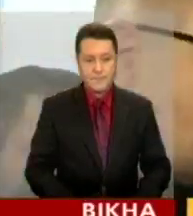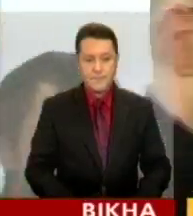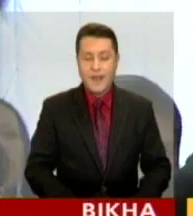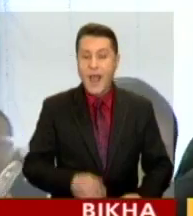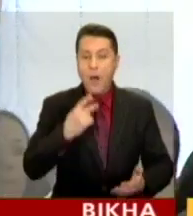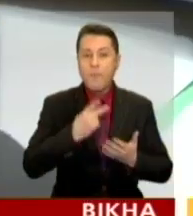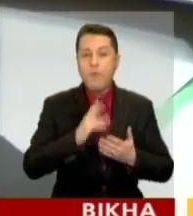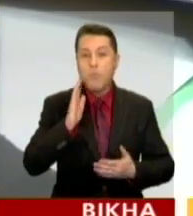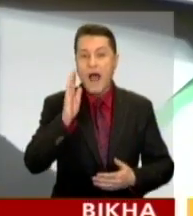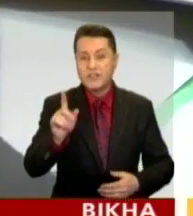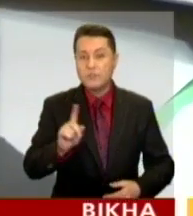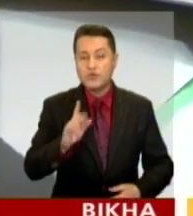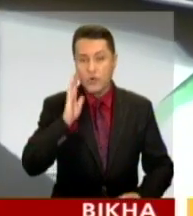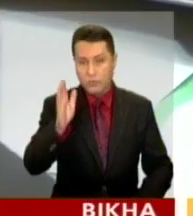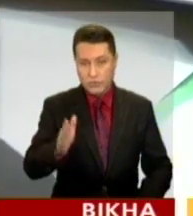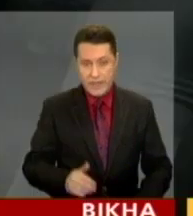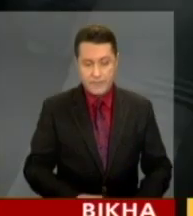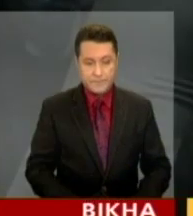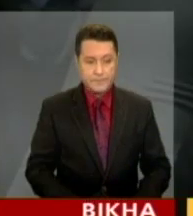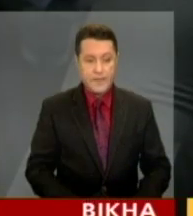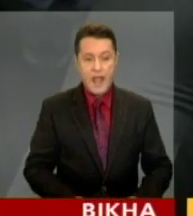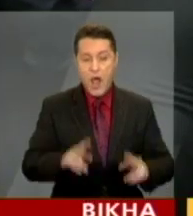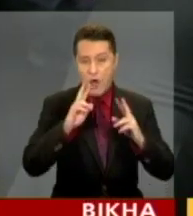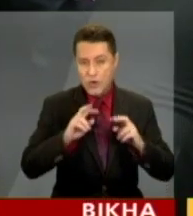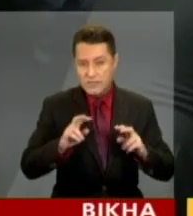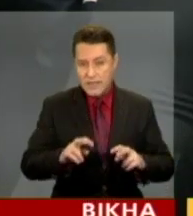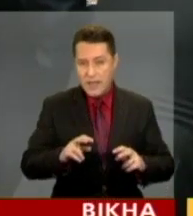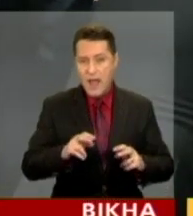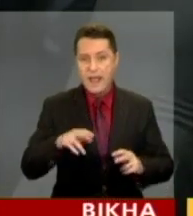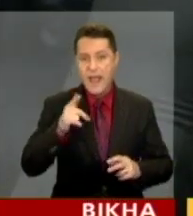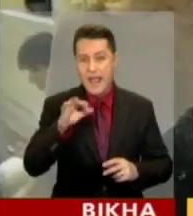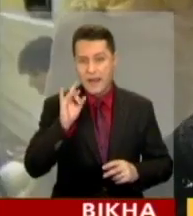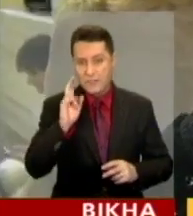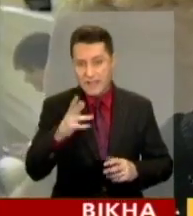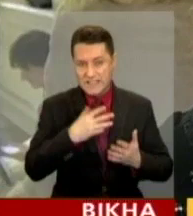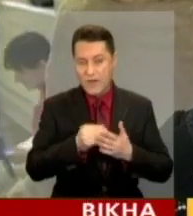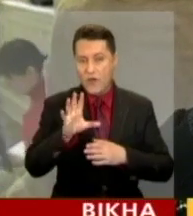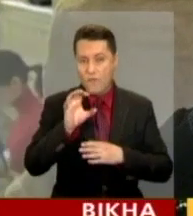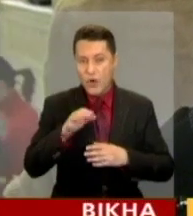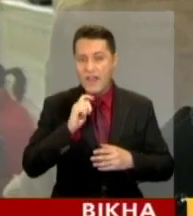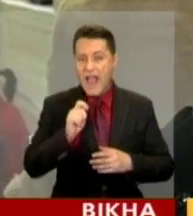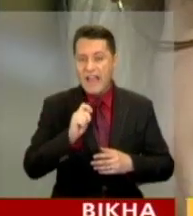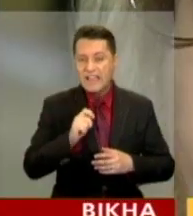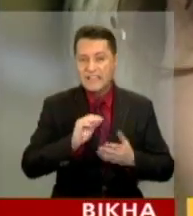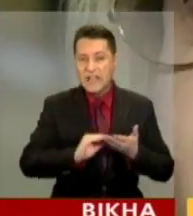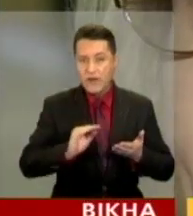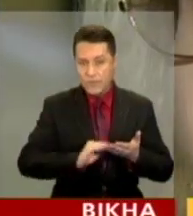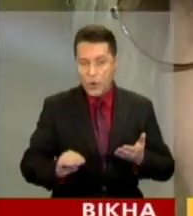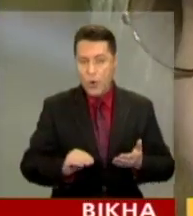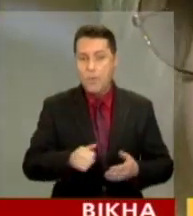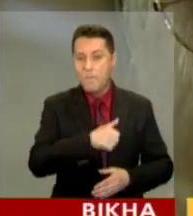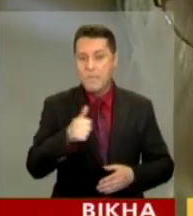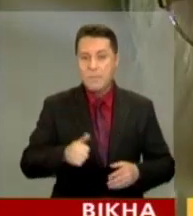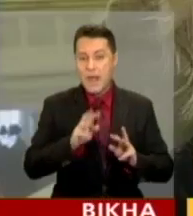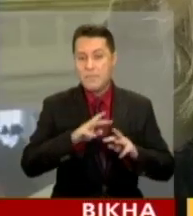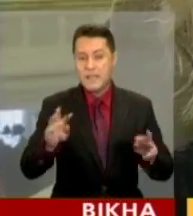Побачимо, що буде. В перерві Ганна Герман розглядає свої фото і інтерв'ю, а потім в кулуари несе важливу звістку з Кабміну. Прем'єр подав